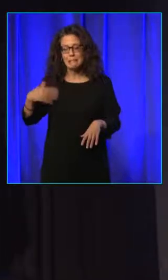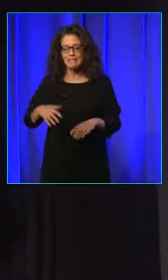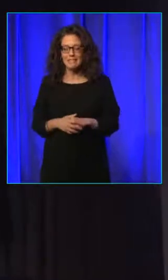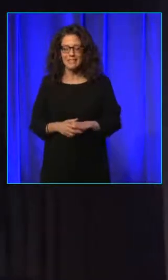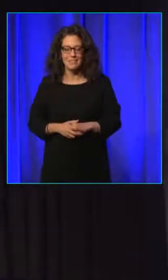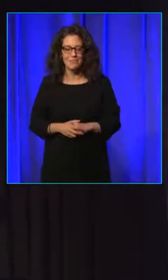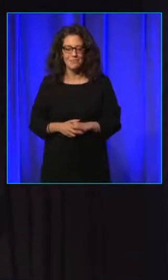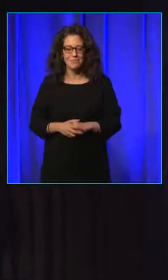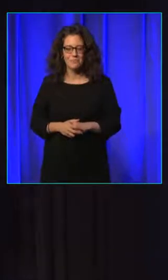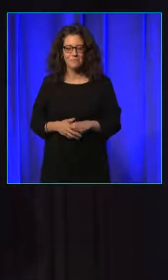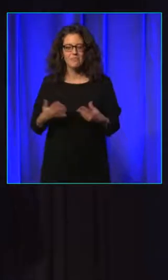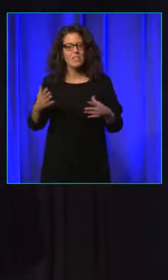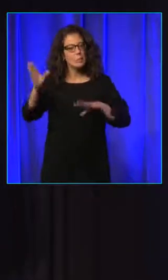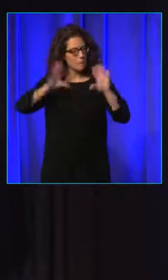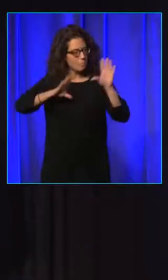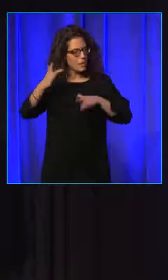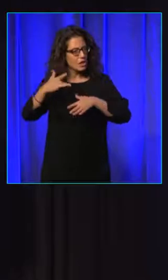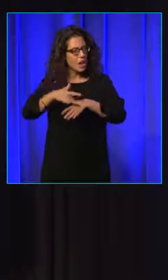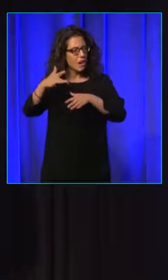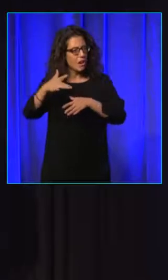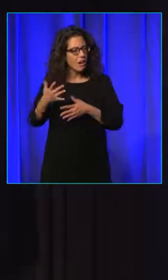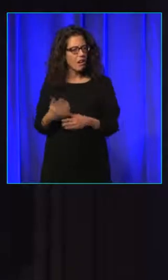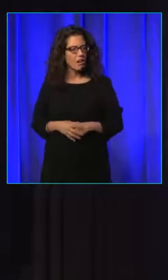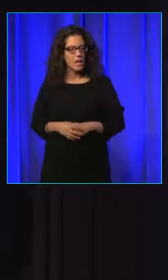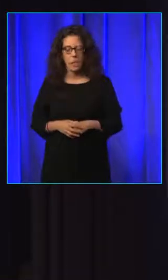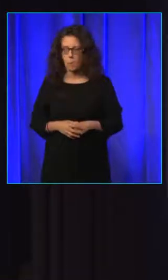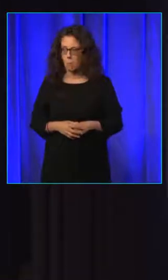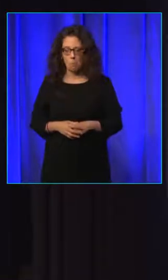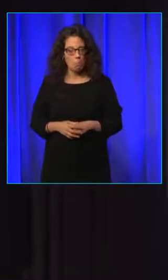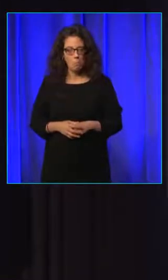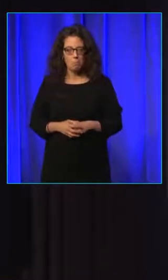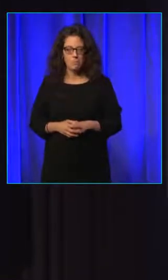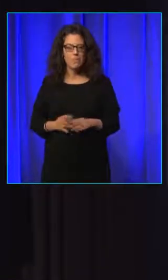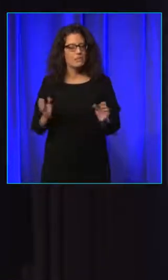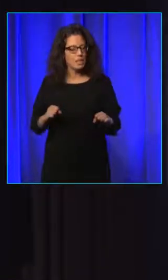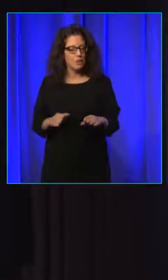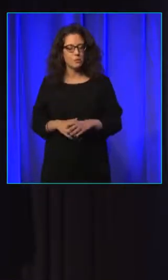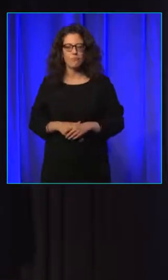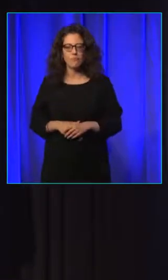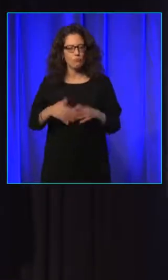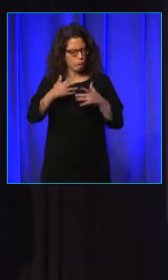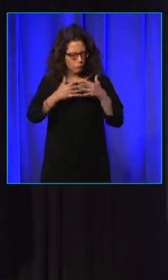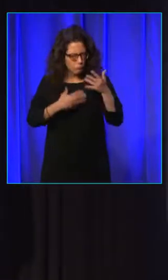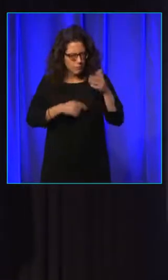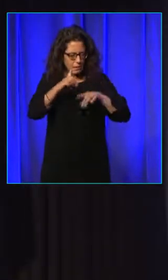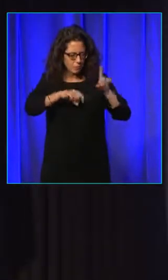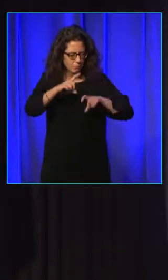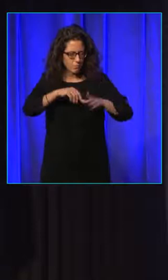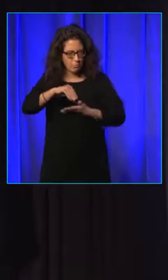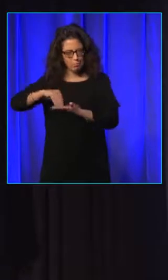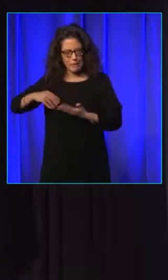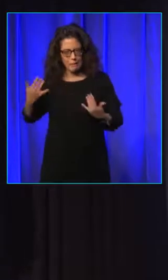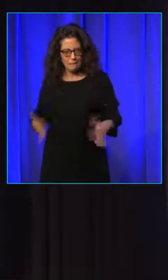là. Est-ce que tu fais du mime? Tu mimes? Non. D'accord. Donc une fois qu'on a ces renseignements,